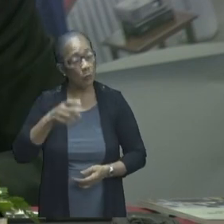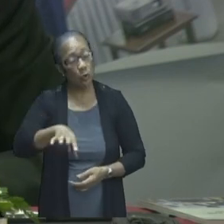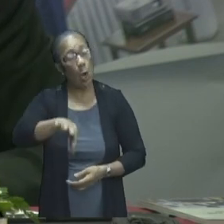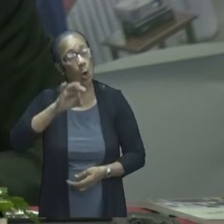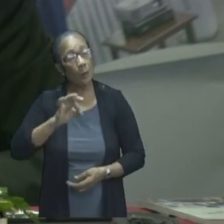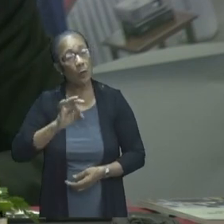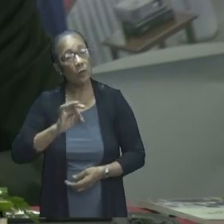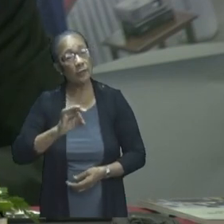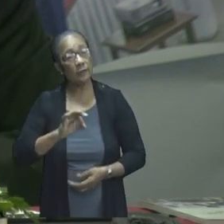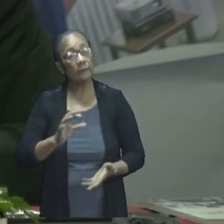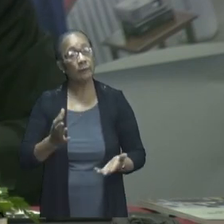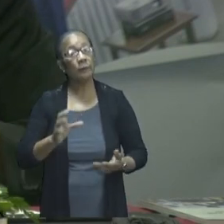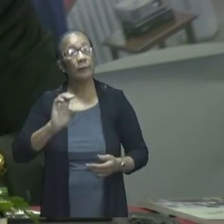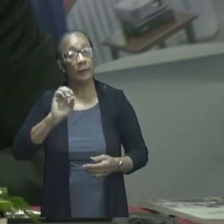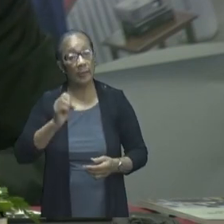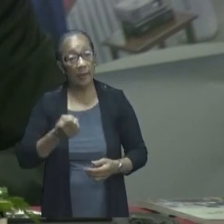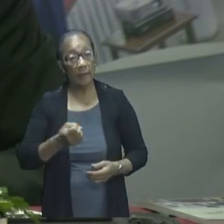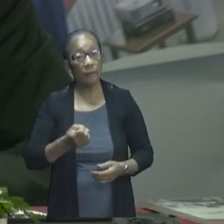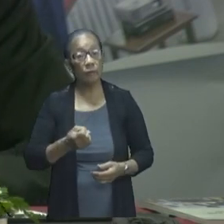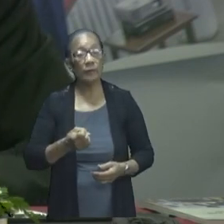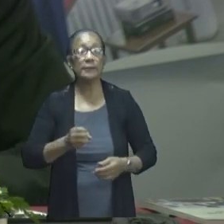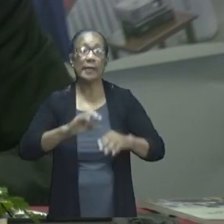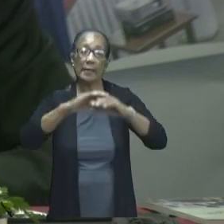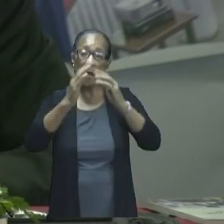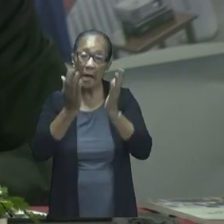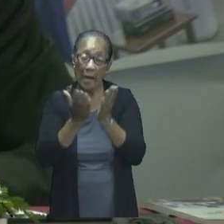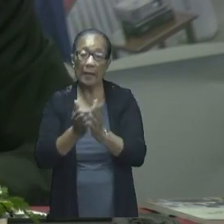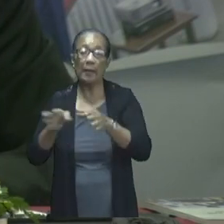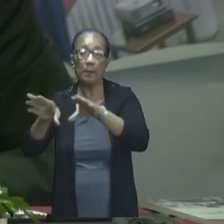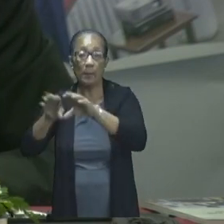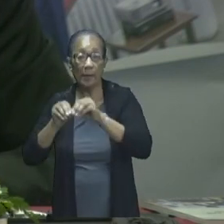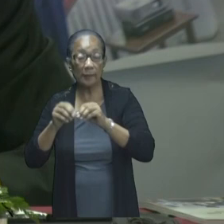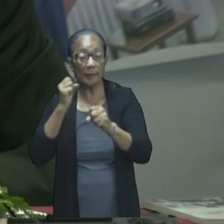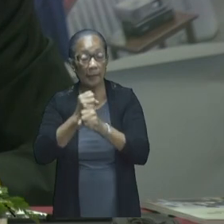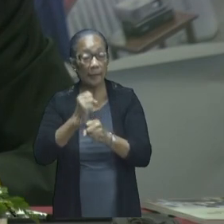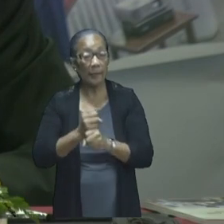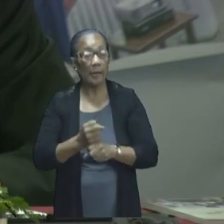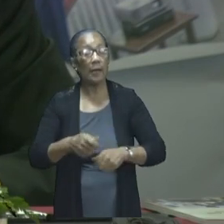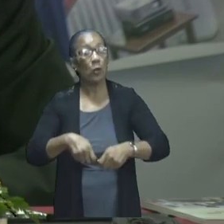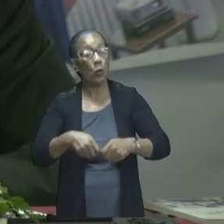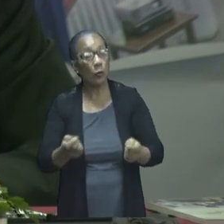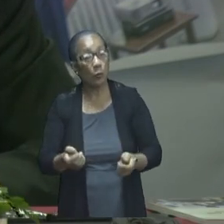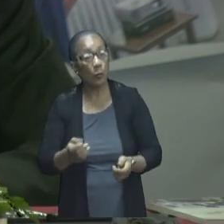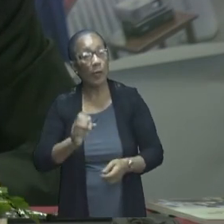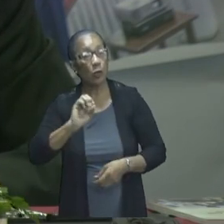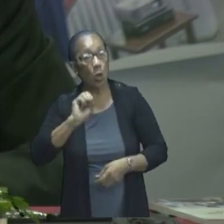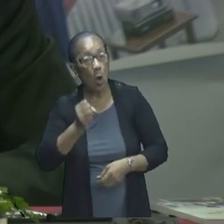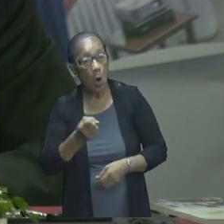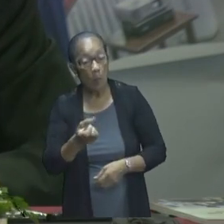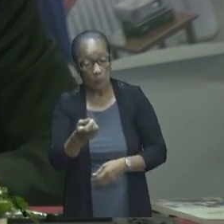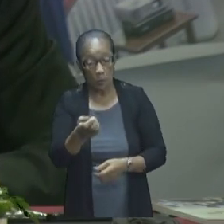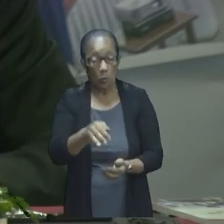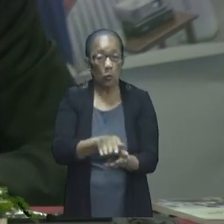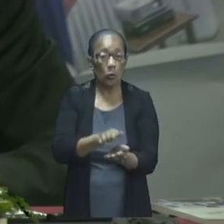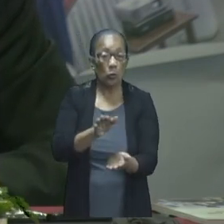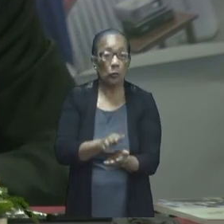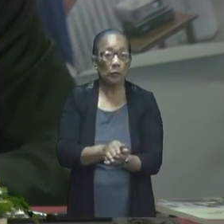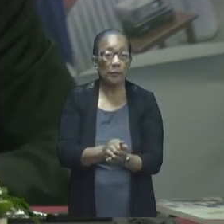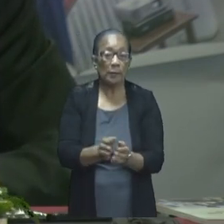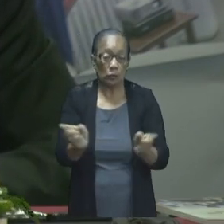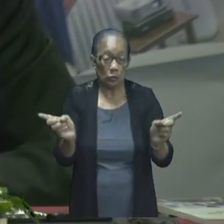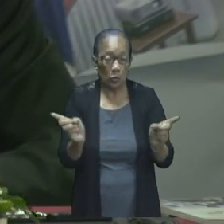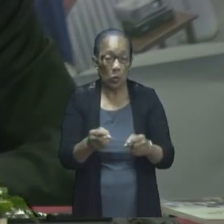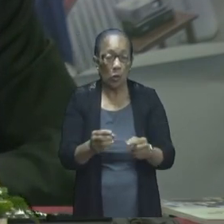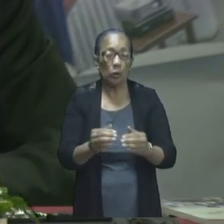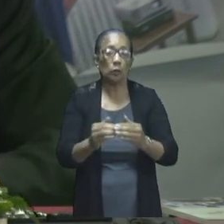daarvoor zijn er alle maatregelen aan uitgewerkt om de begrotingstekort verder terug te